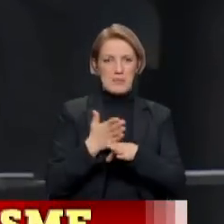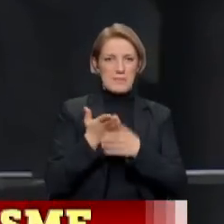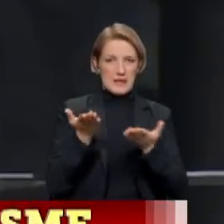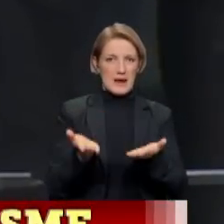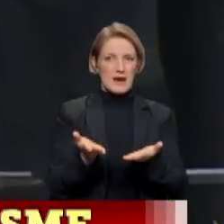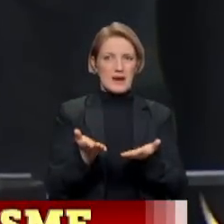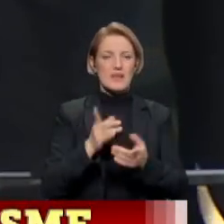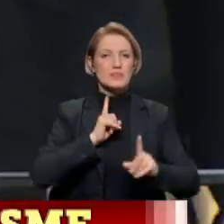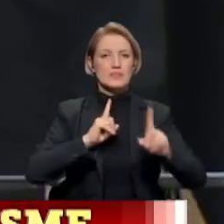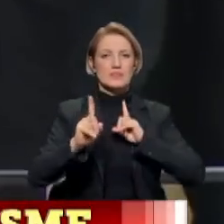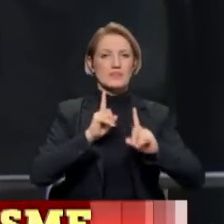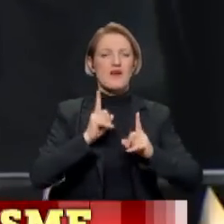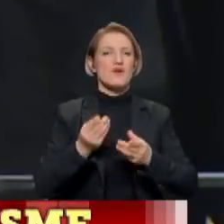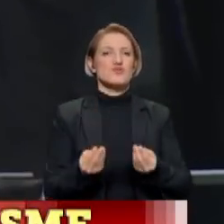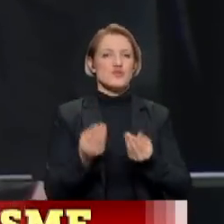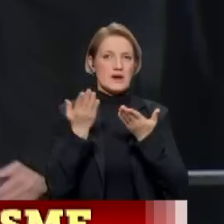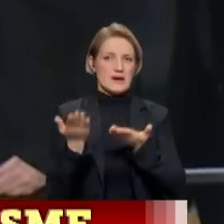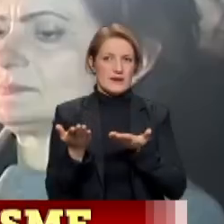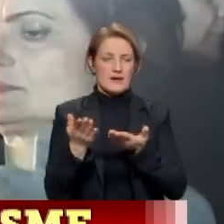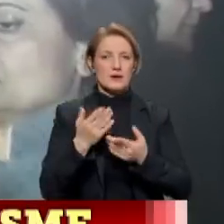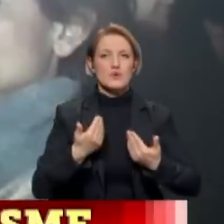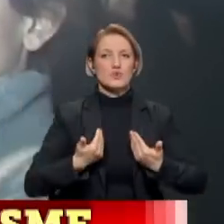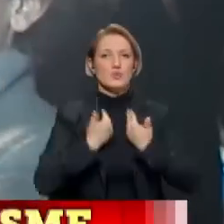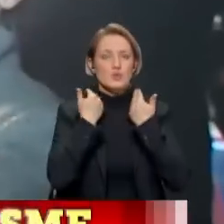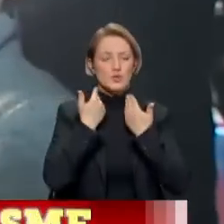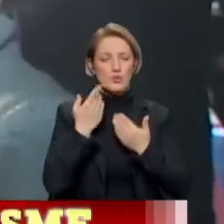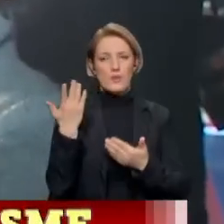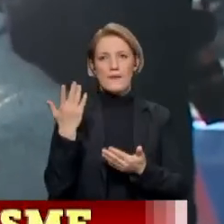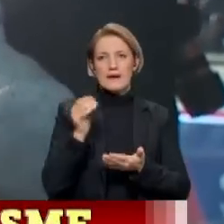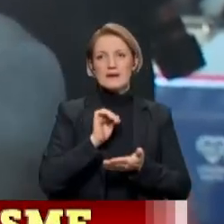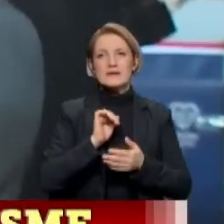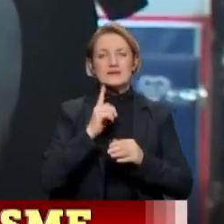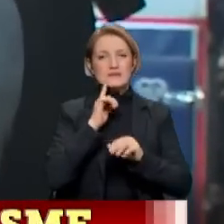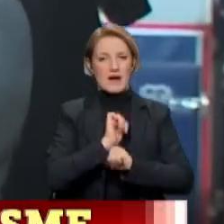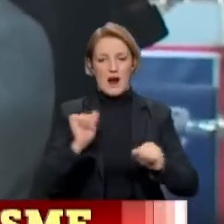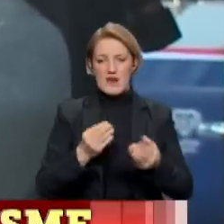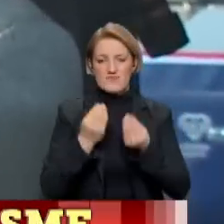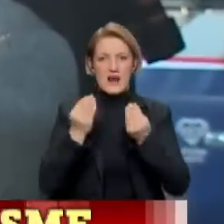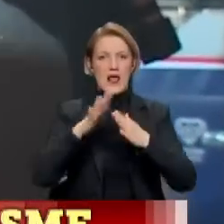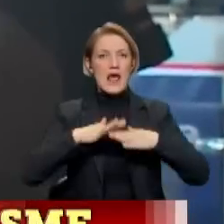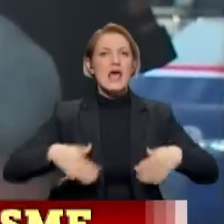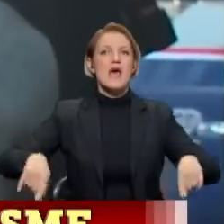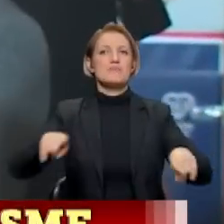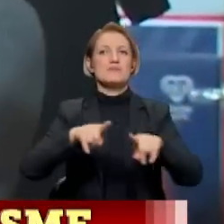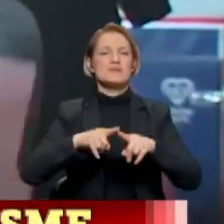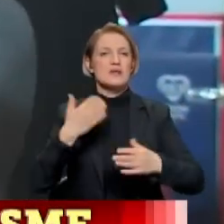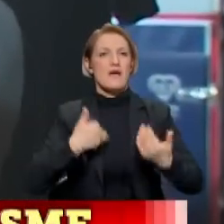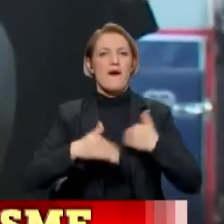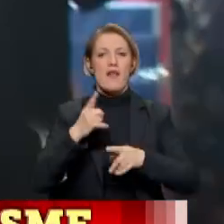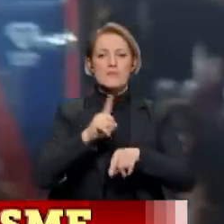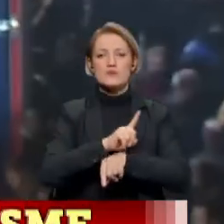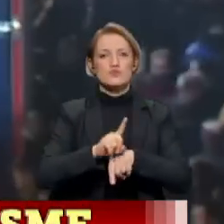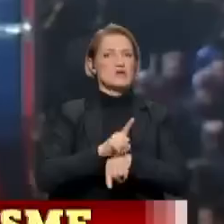gerekçelerle dava üreterek, hukuku da zedeleyerek hepimizi yaralayan